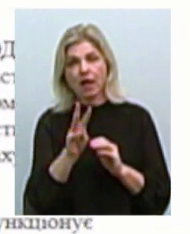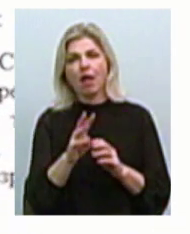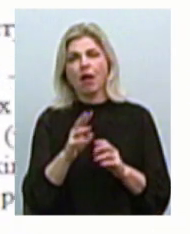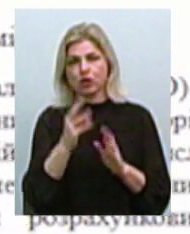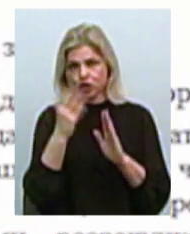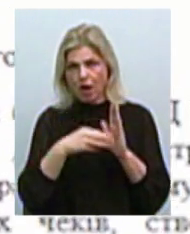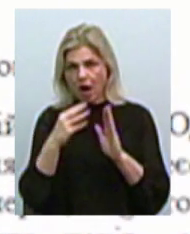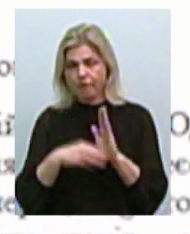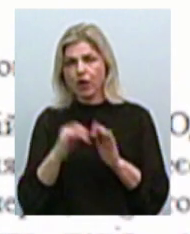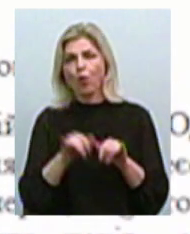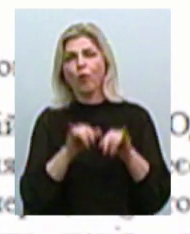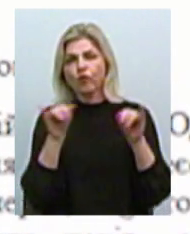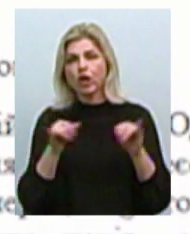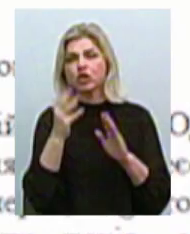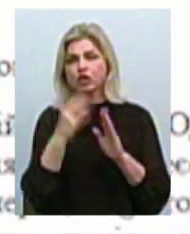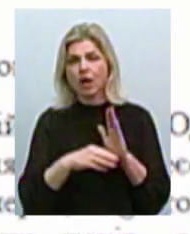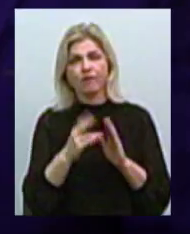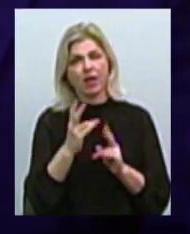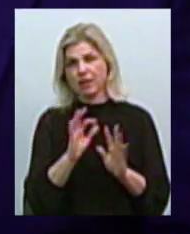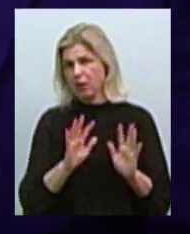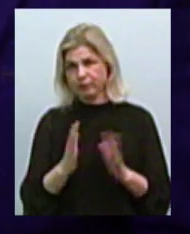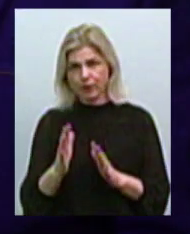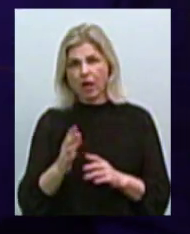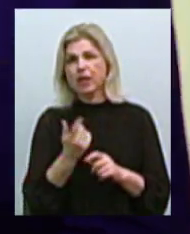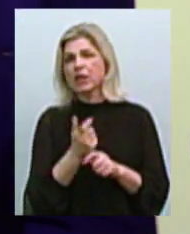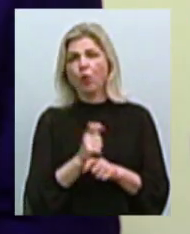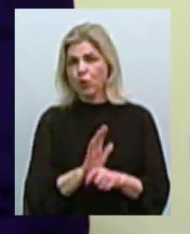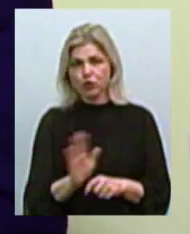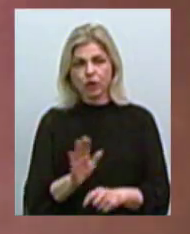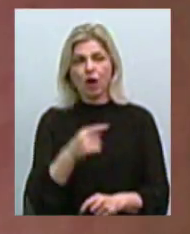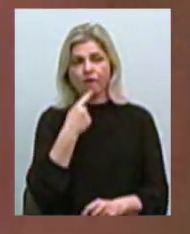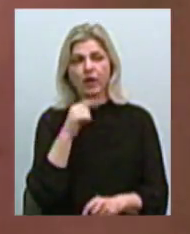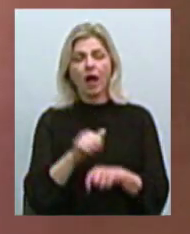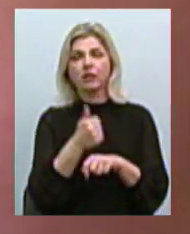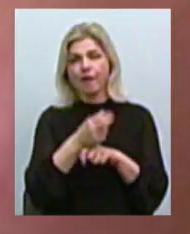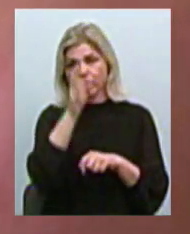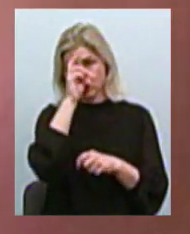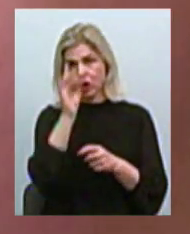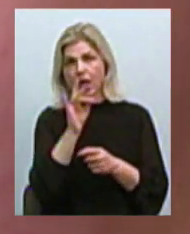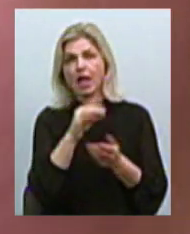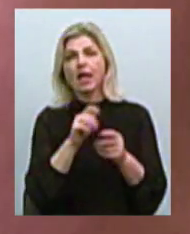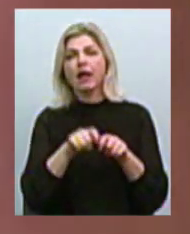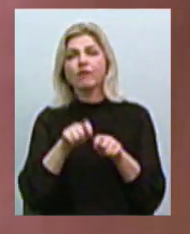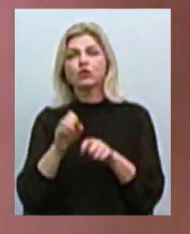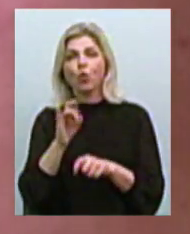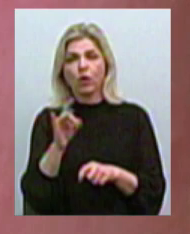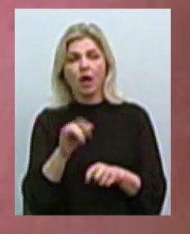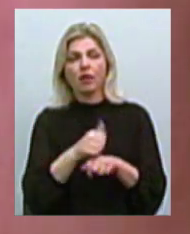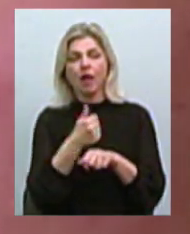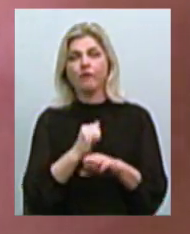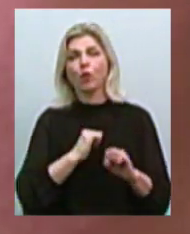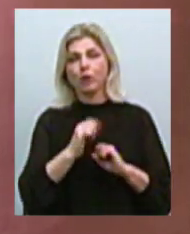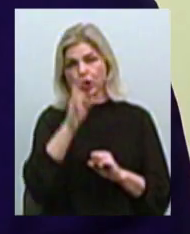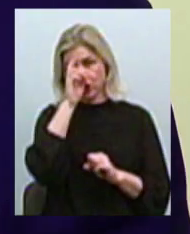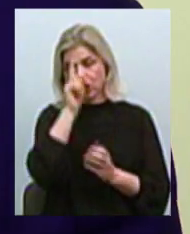штрафів. Втім, збільшаться вони незначною мірою, говорить головний державний ревізор, інспектор відділу фактичних перевірок Головного управління